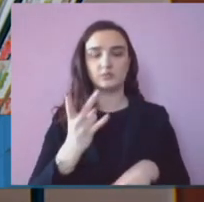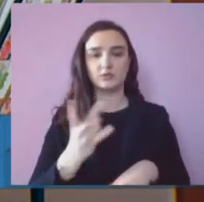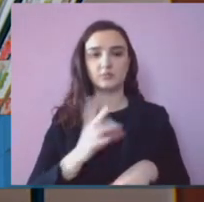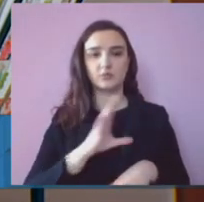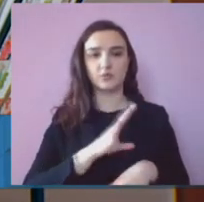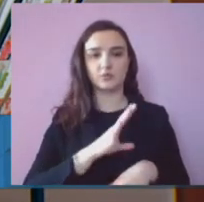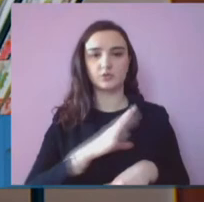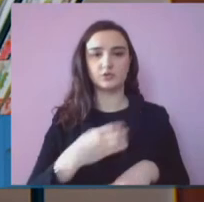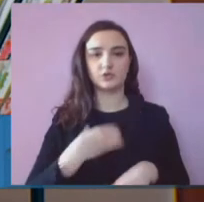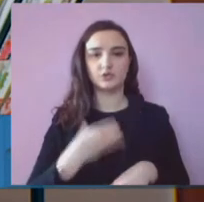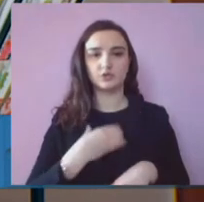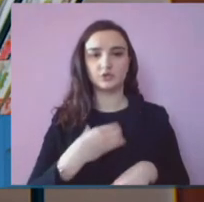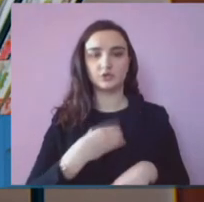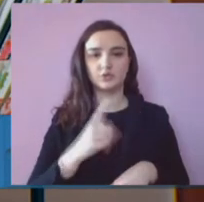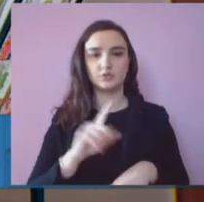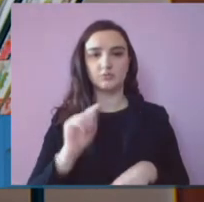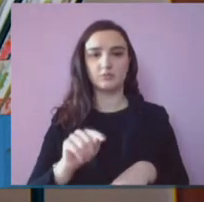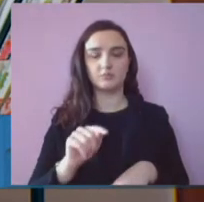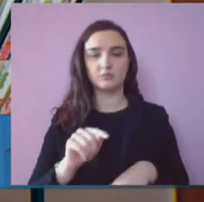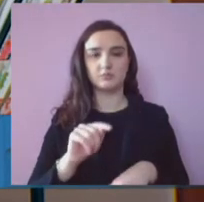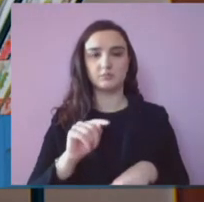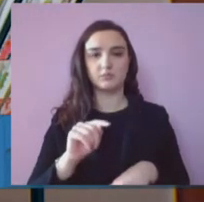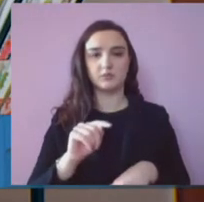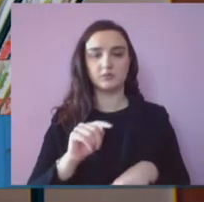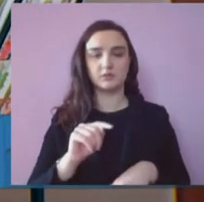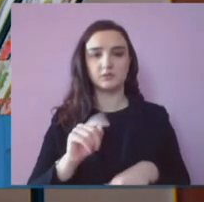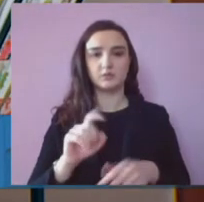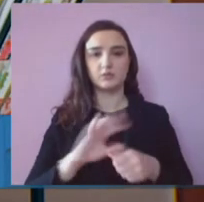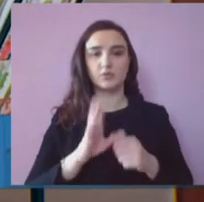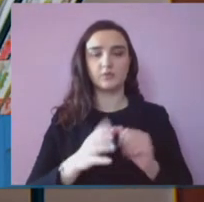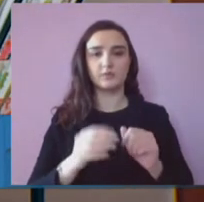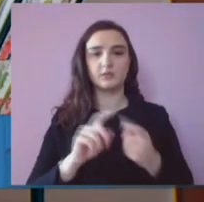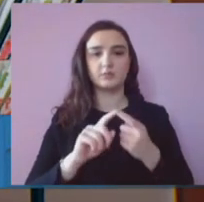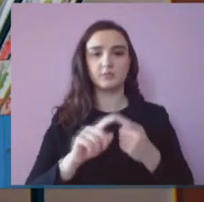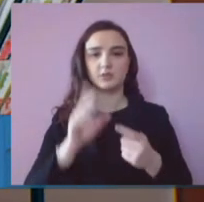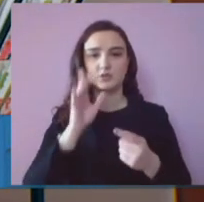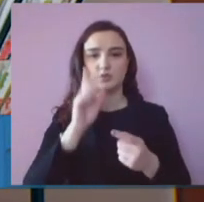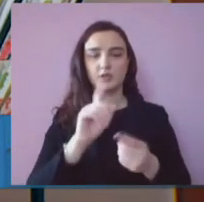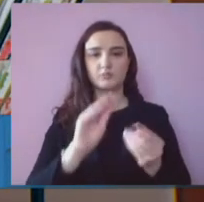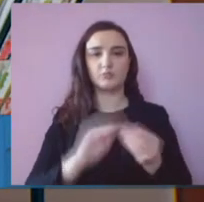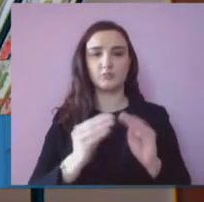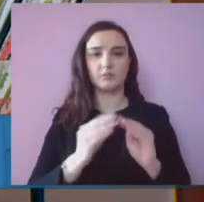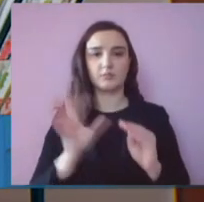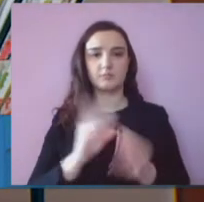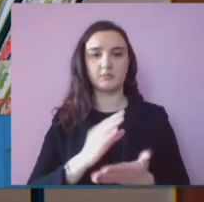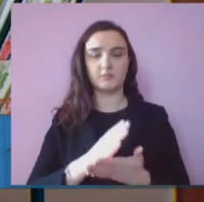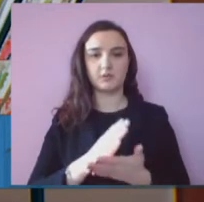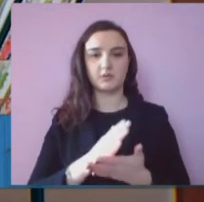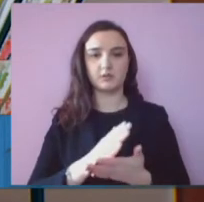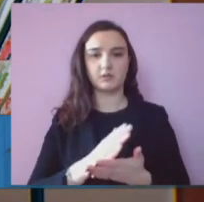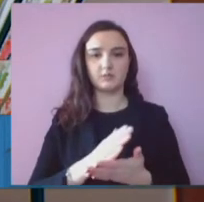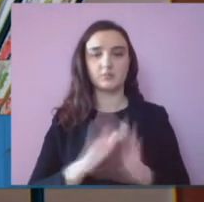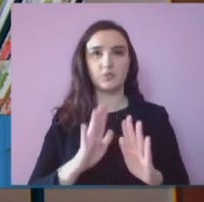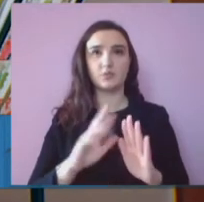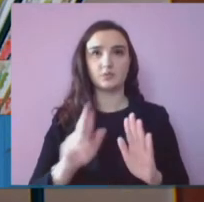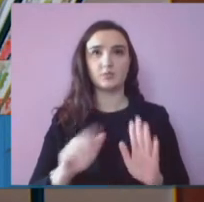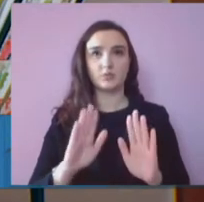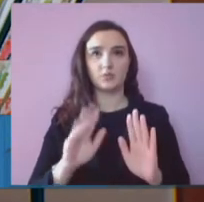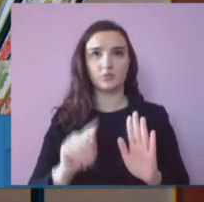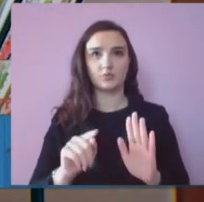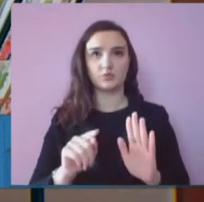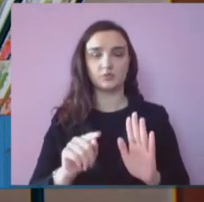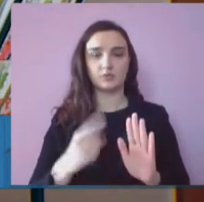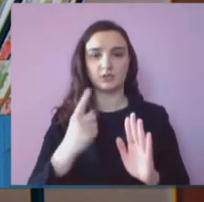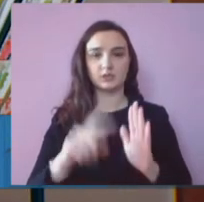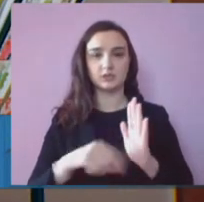შიში, რომ აი ამ კუთხით COVID ინფექციის დროს მე რაღაც პრობლემები ექნება? მხოლოდ და მხოლოდ ერთ საკითხი